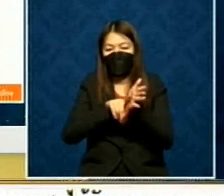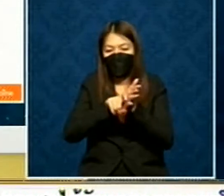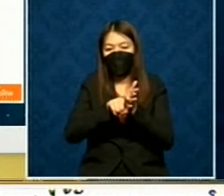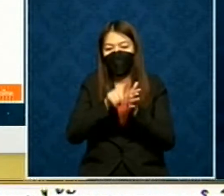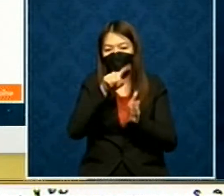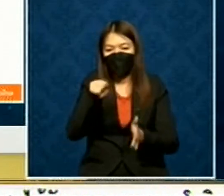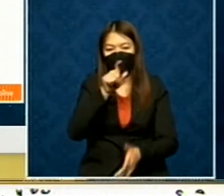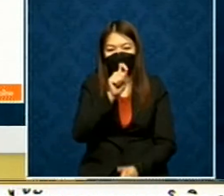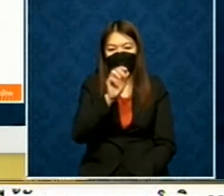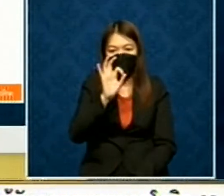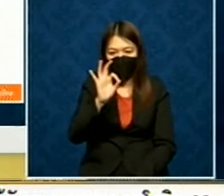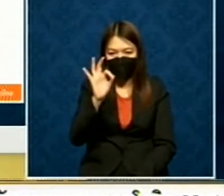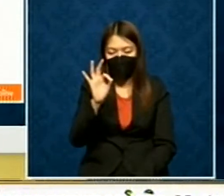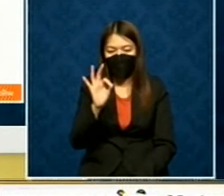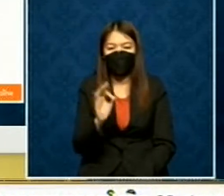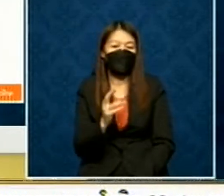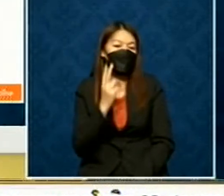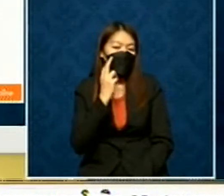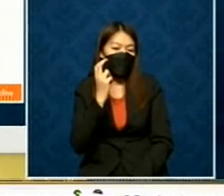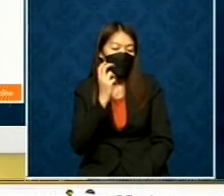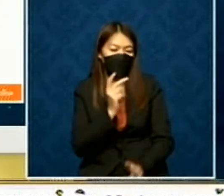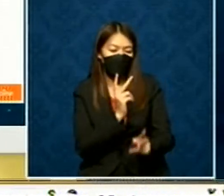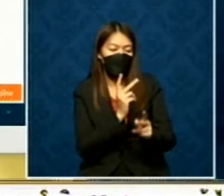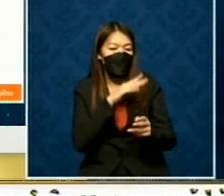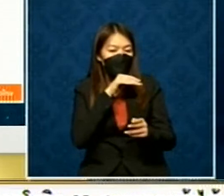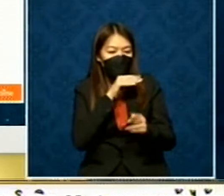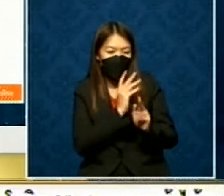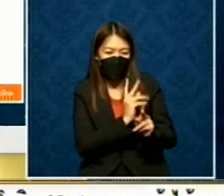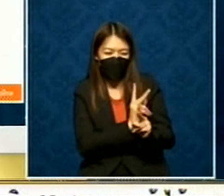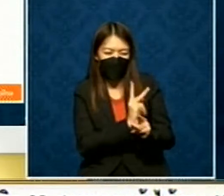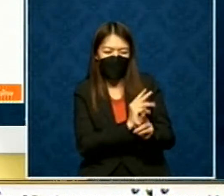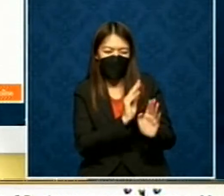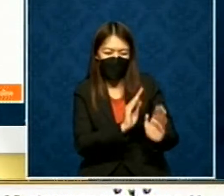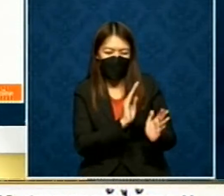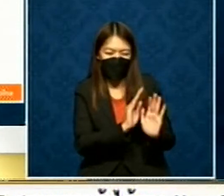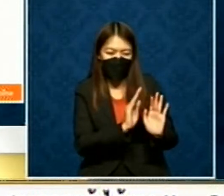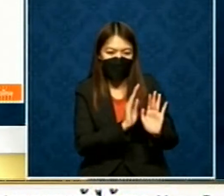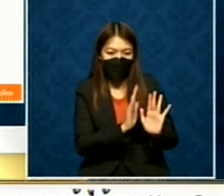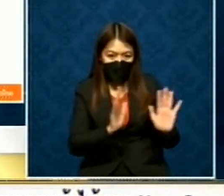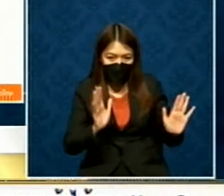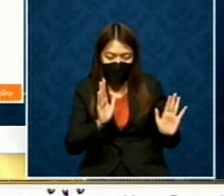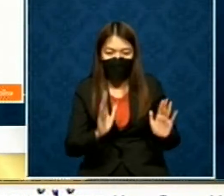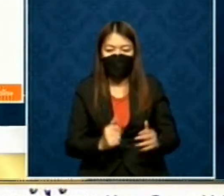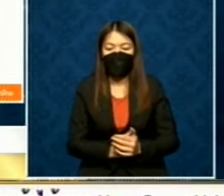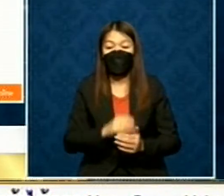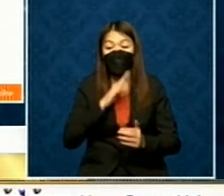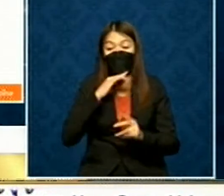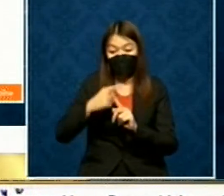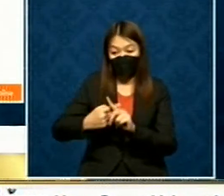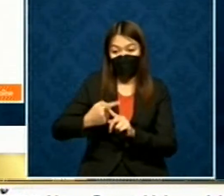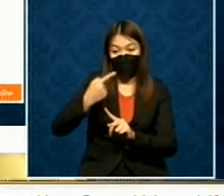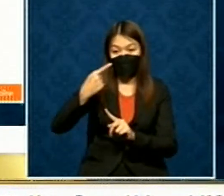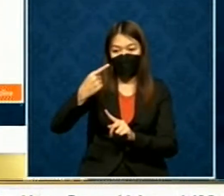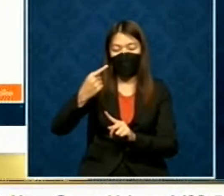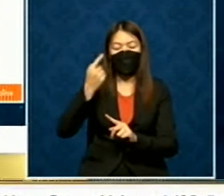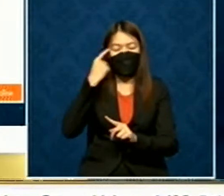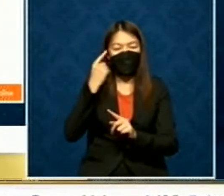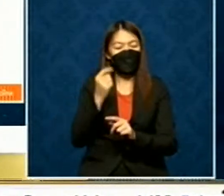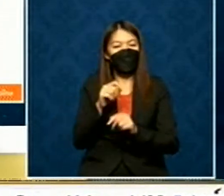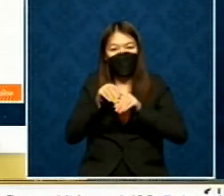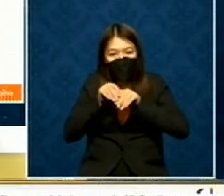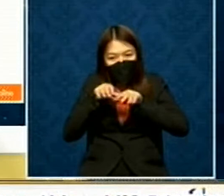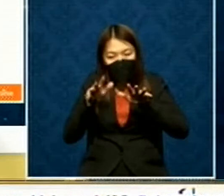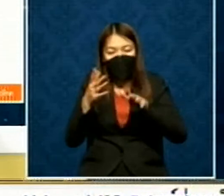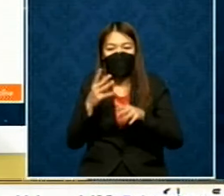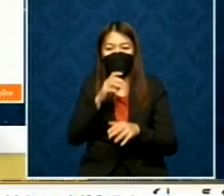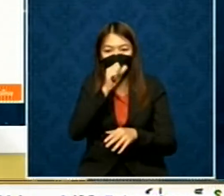บการกักตนเืสกรในห้องเย็ต่างๆ ถ้าไมมการเปิดเผยในวันที่ 11 ตรงนี้นะครับ ราคาหมูอาจะทะลไปถึง 300 บาก็ได